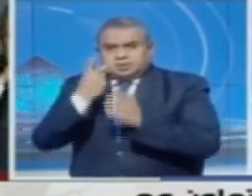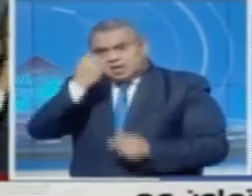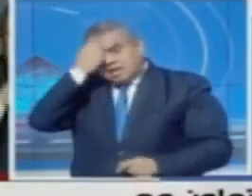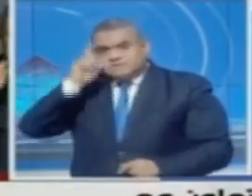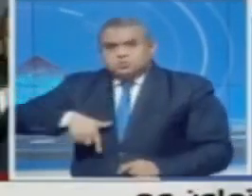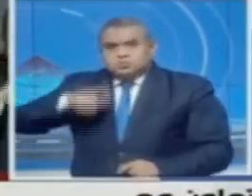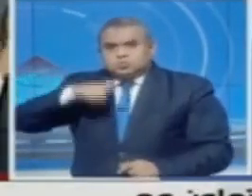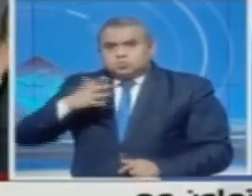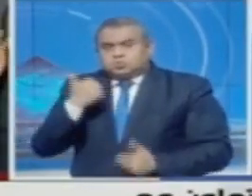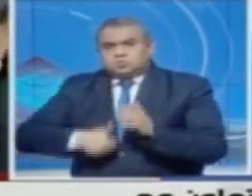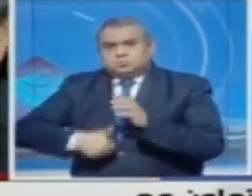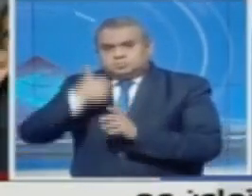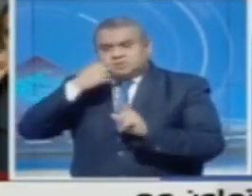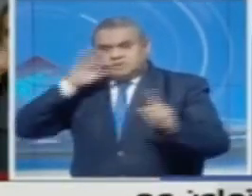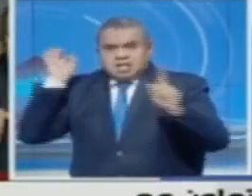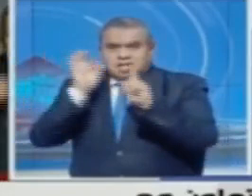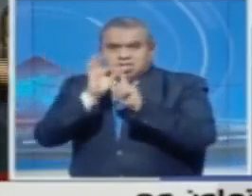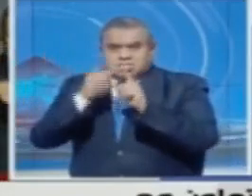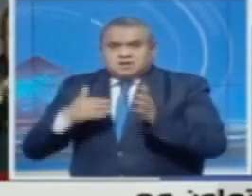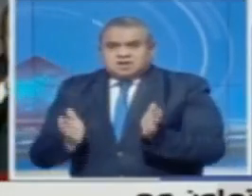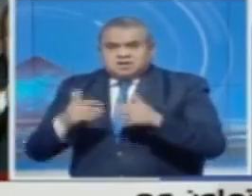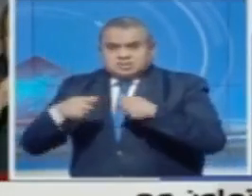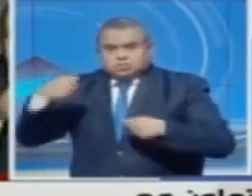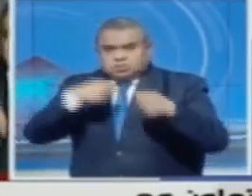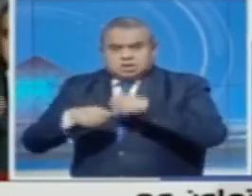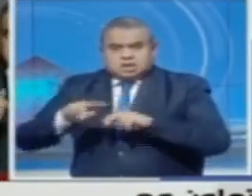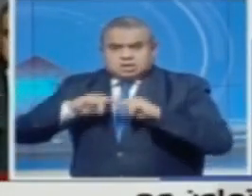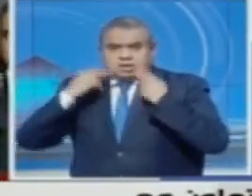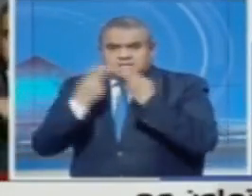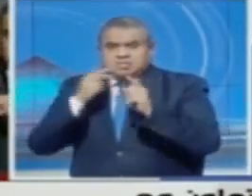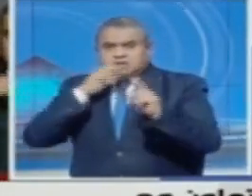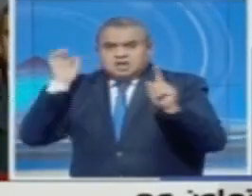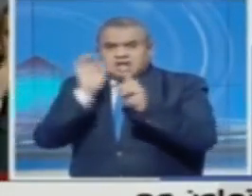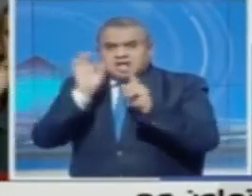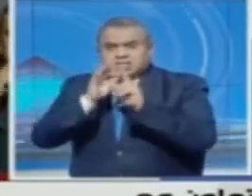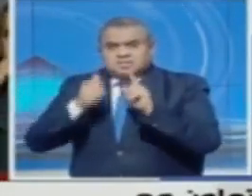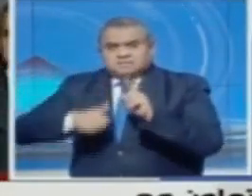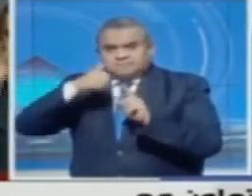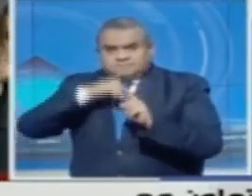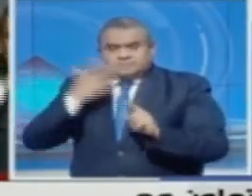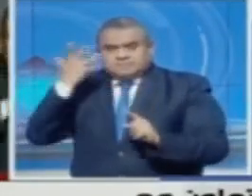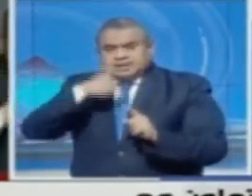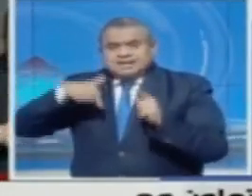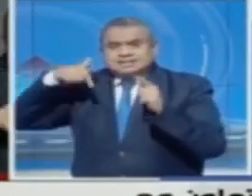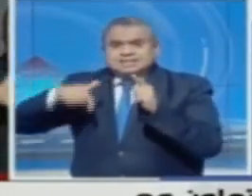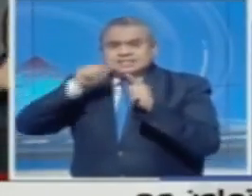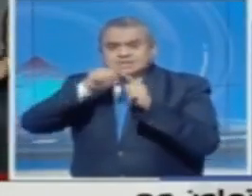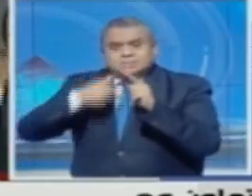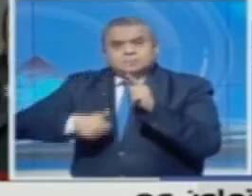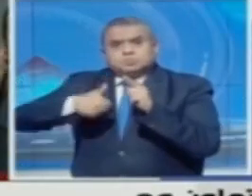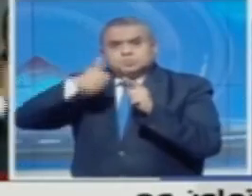2016، وحقق هذا البرنامج مع صندوق النقد الدولي كل الأهداف اللي احنا كنا بنتمناها، ووصلنا إلى معدل نمو